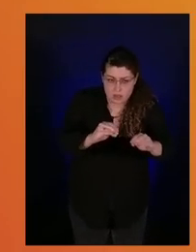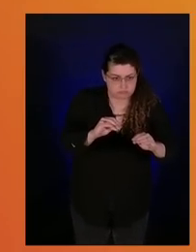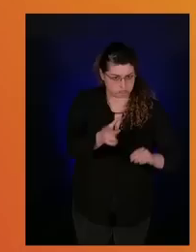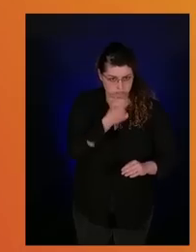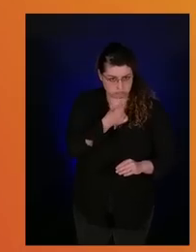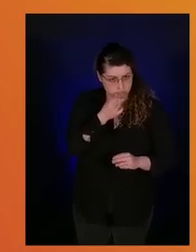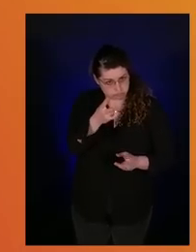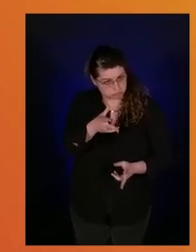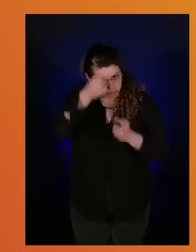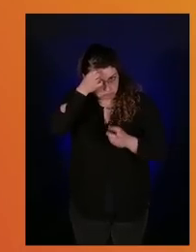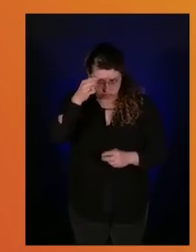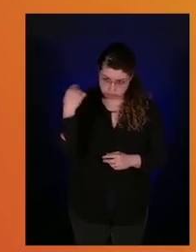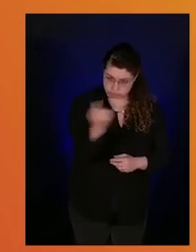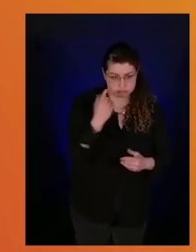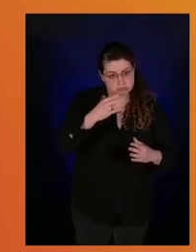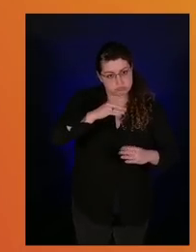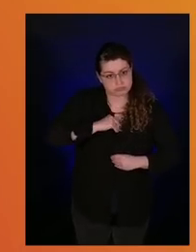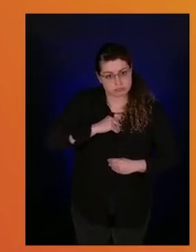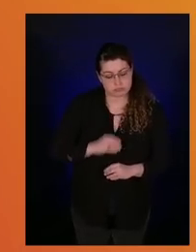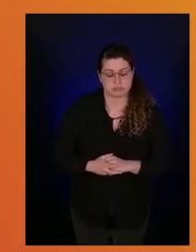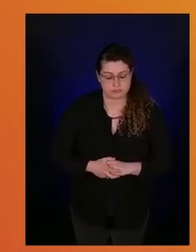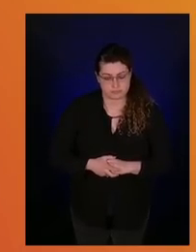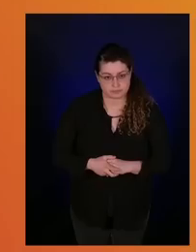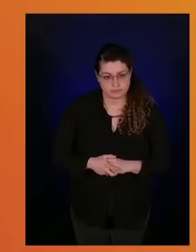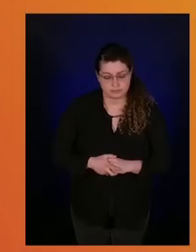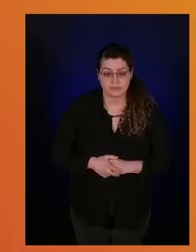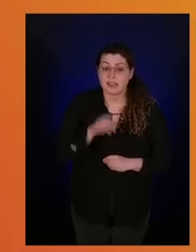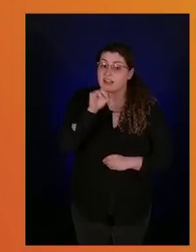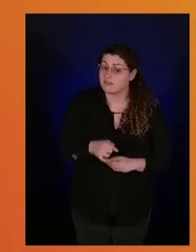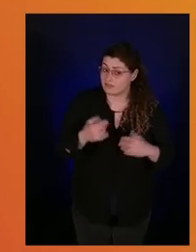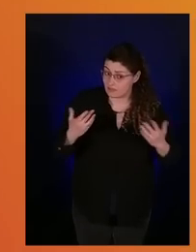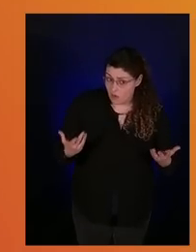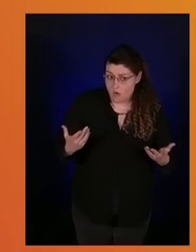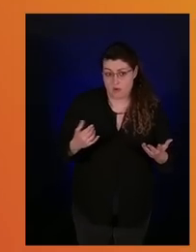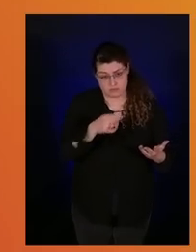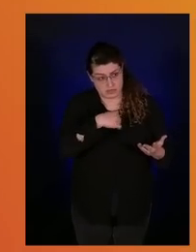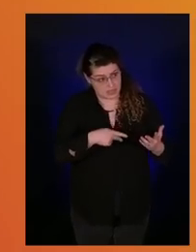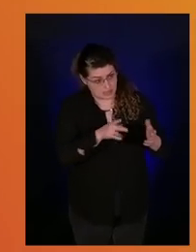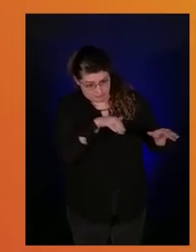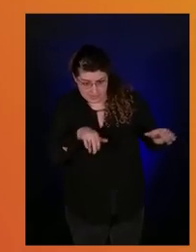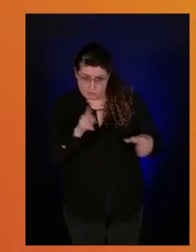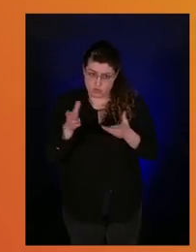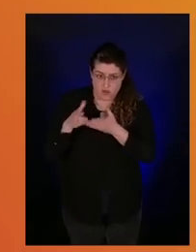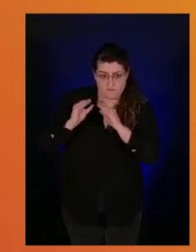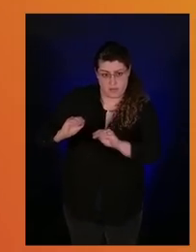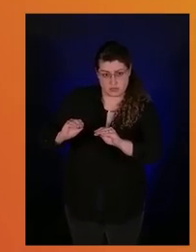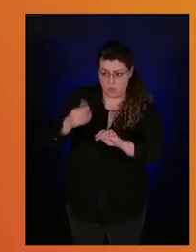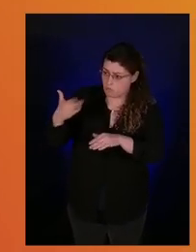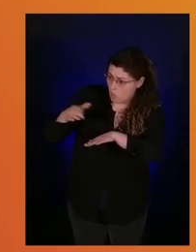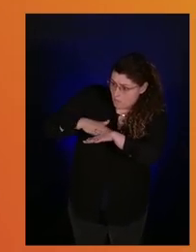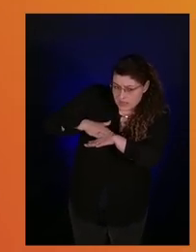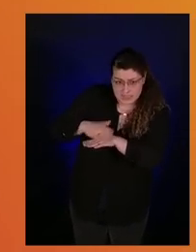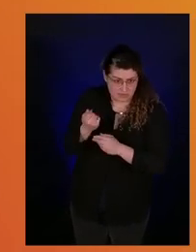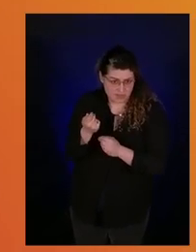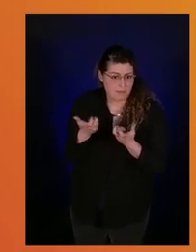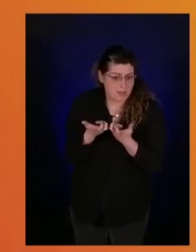et accepté par toutes et tous. Il nous faut donc déployer plus fortement nos formations, celles à la politique financière,